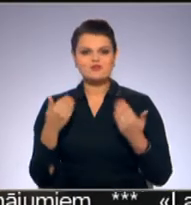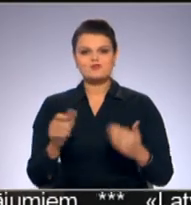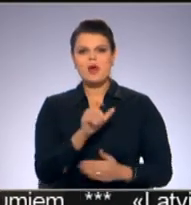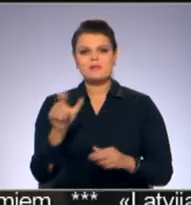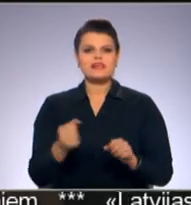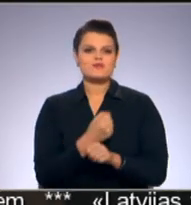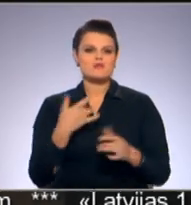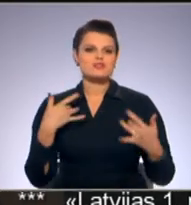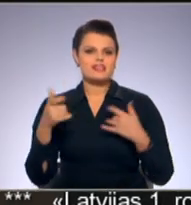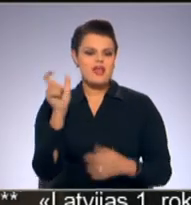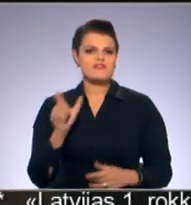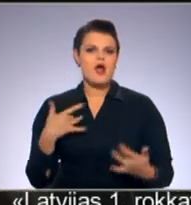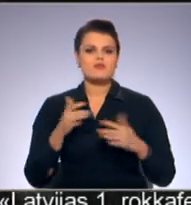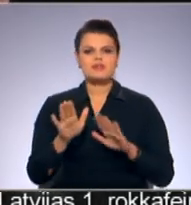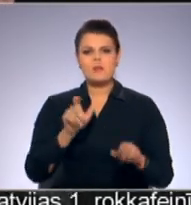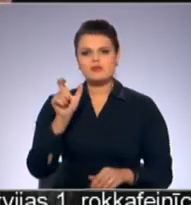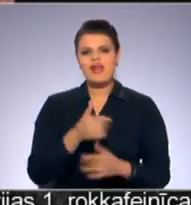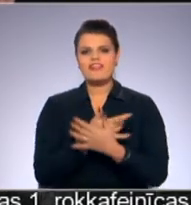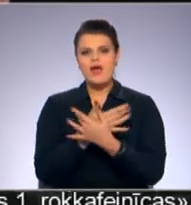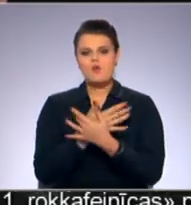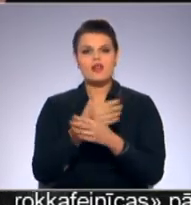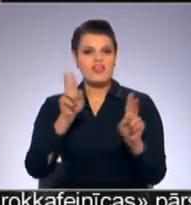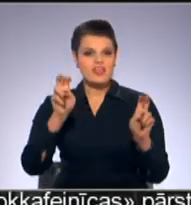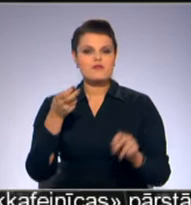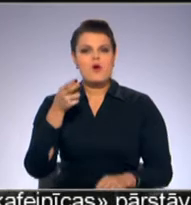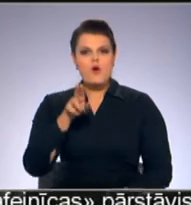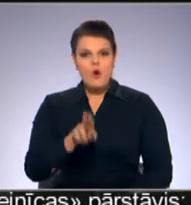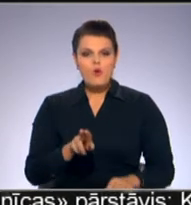izrādes itāļu dramaturga Taurinīt Taurinīt un pēc Erika